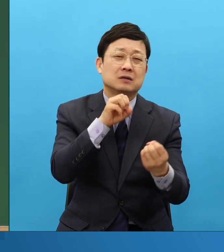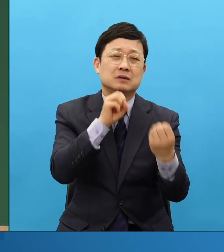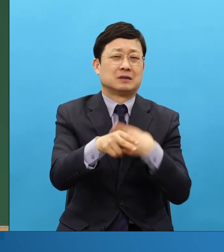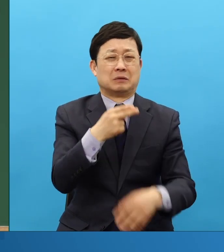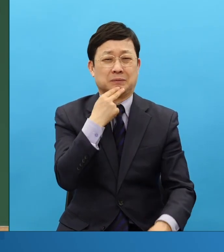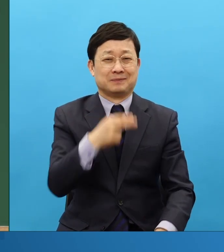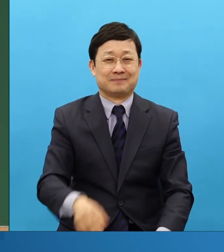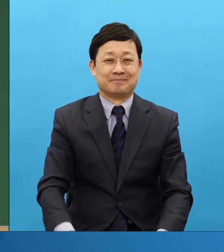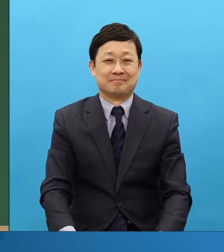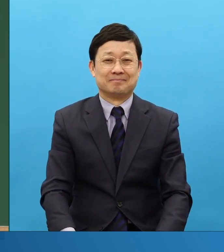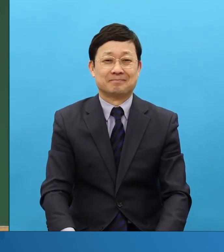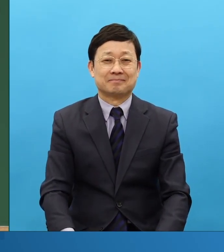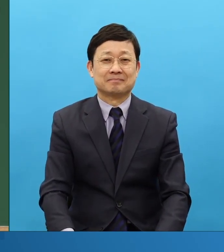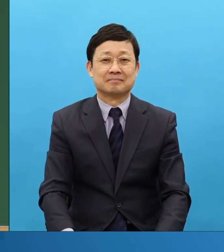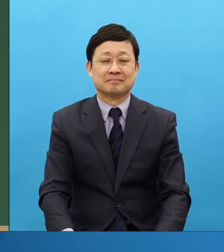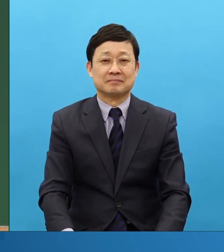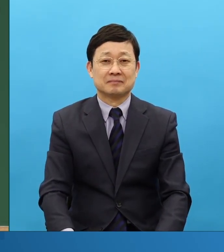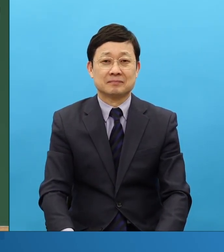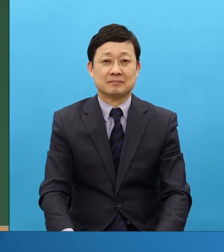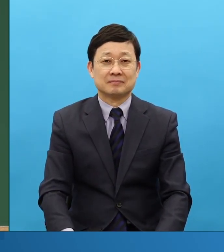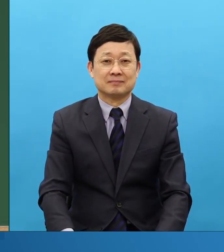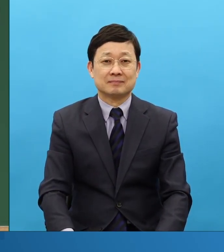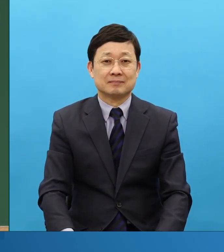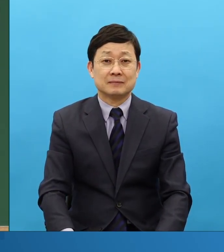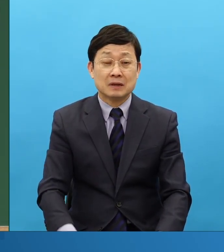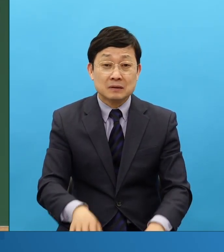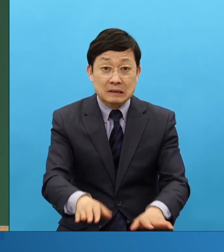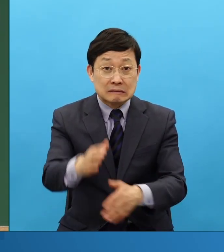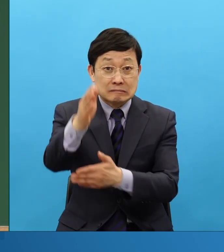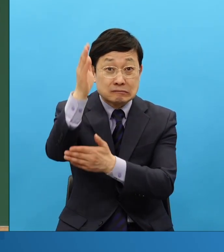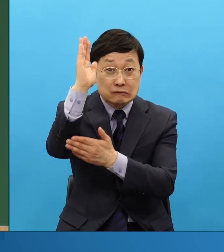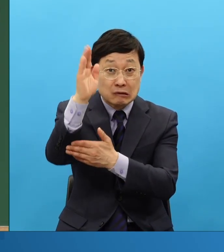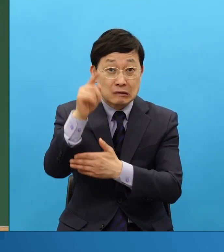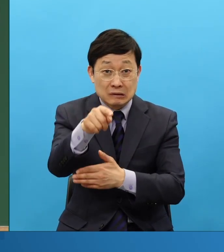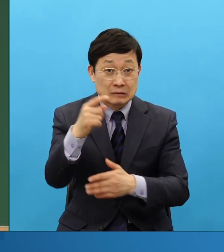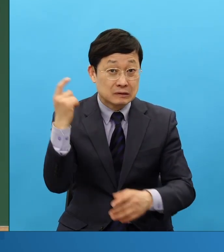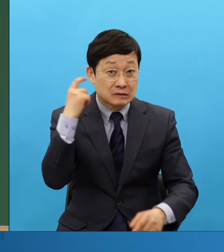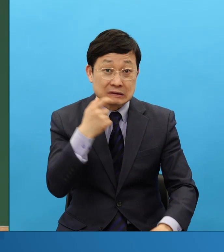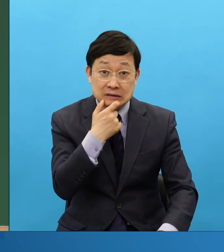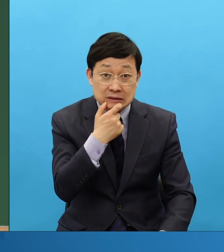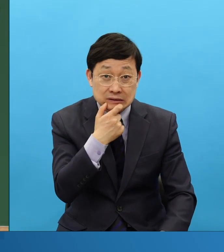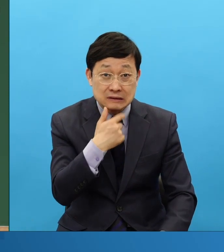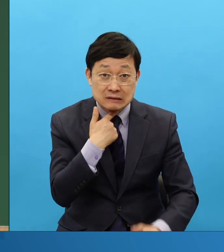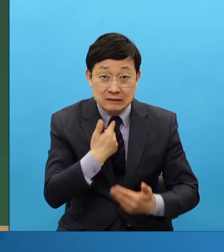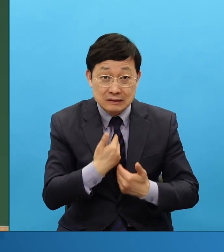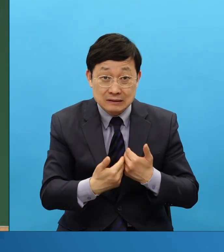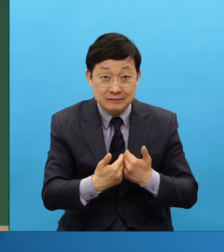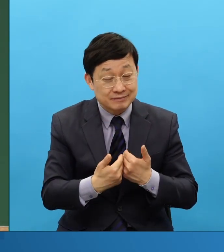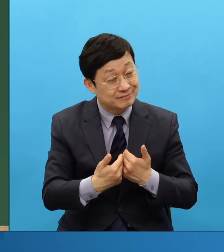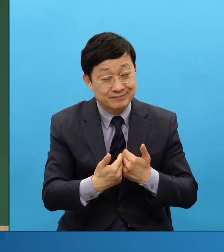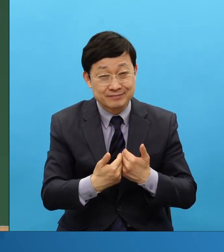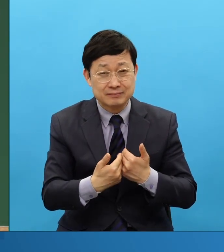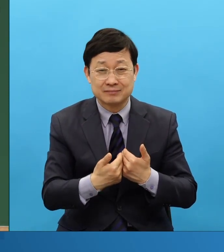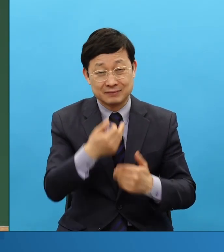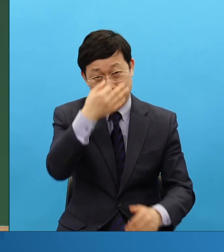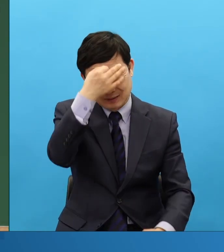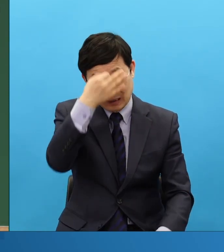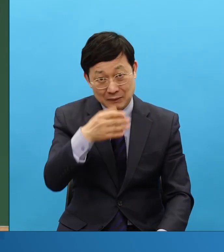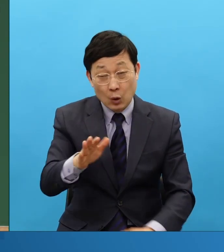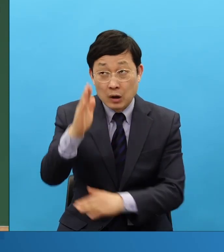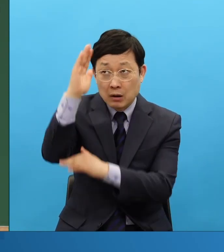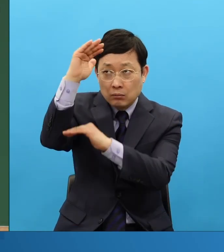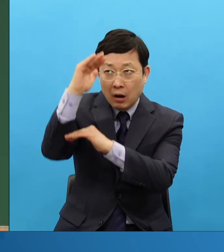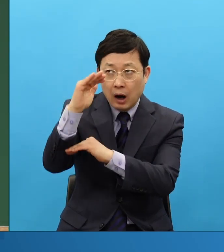think that, it's not. 여러분 귀에 듣기 좋은 말이 좋은 설교 이거 아니에요. So all those 그렇죠? words that seems very sweet. 여러분을 살리는 하나님의 말씀이